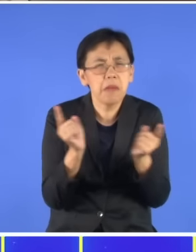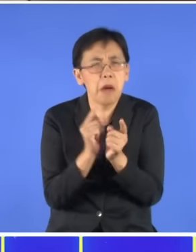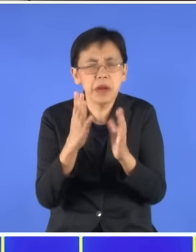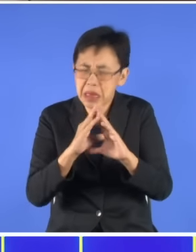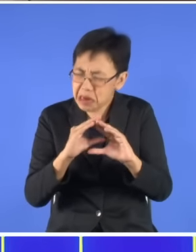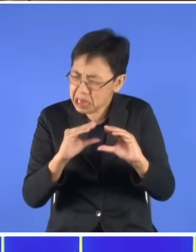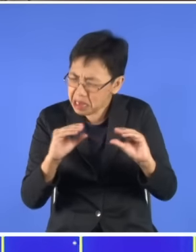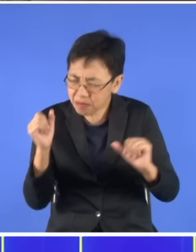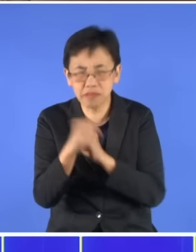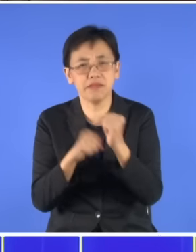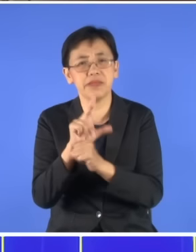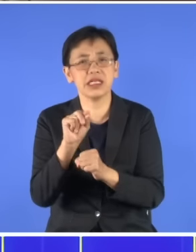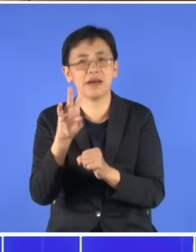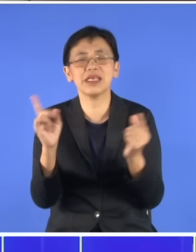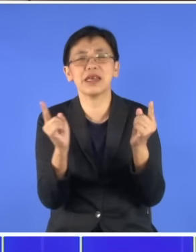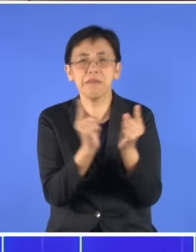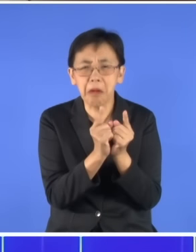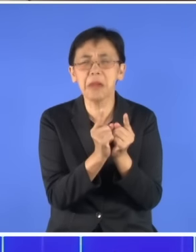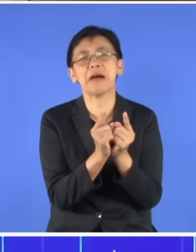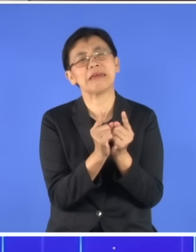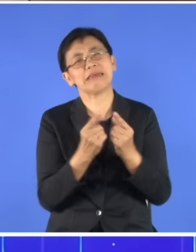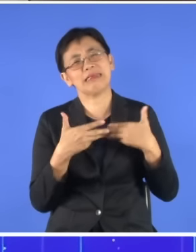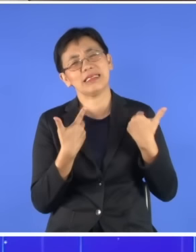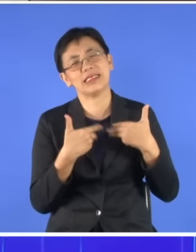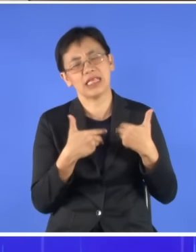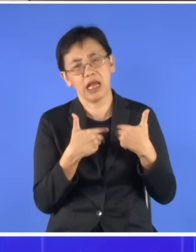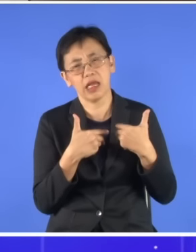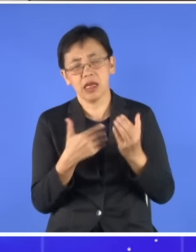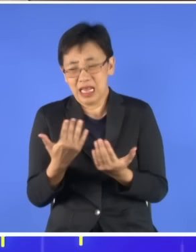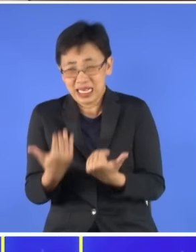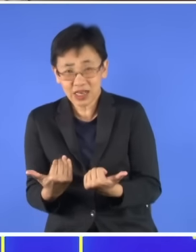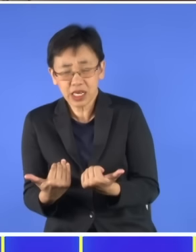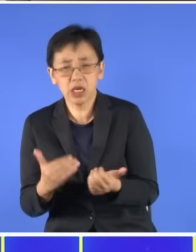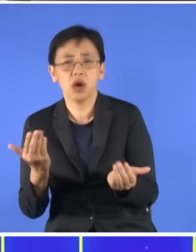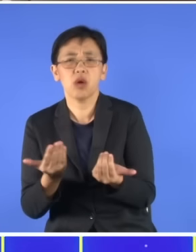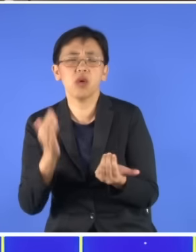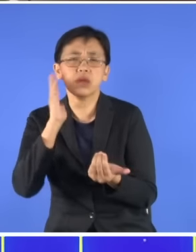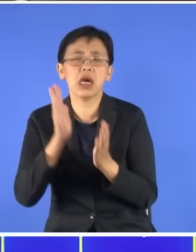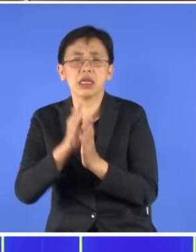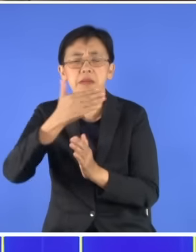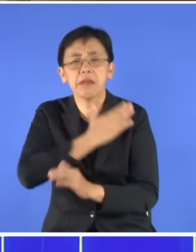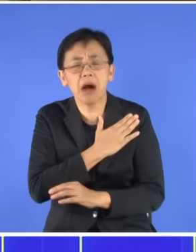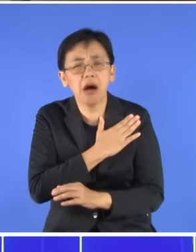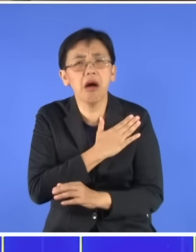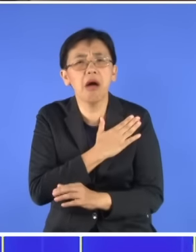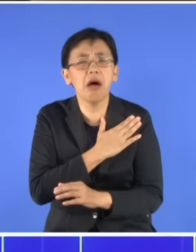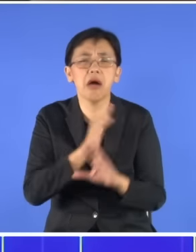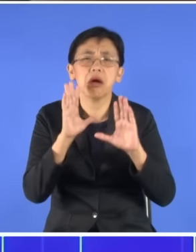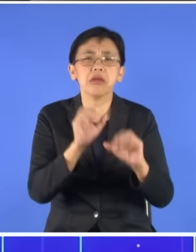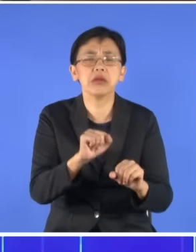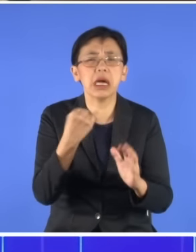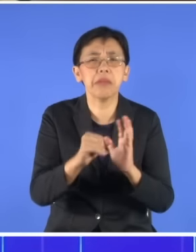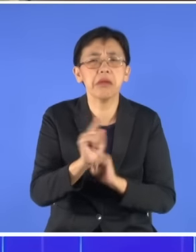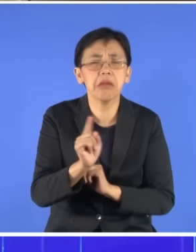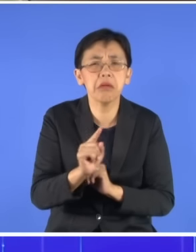แต่สุดท้ายแล้วพระฮะลูกชายเสพยาบ้าถูกจับฮะ หักมุมมากเลยอ่ะข่าวนี้พี่แป๊ะ ครับ คือก